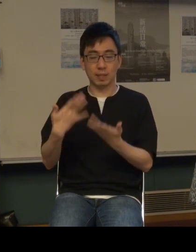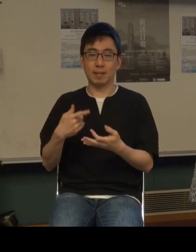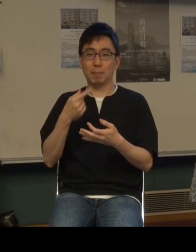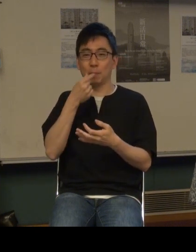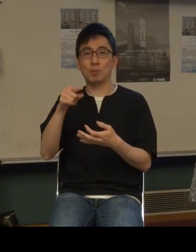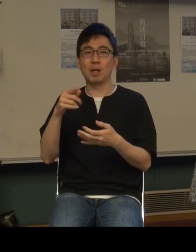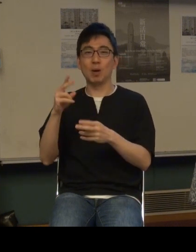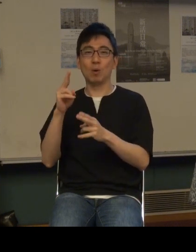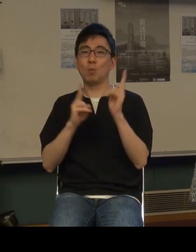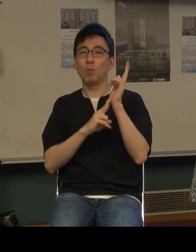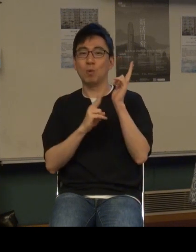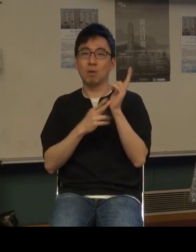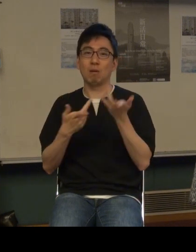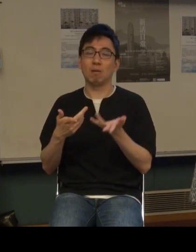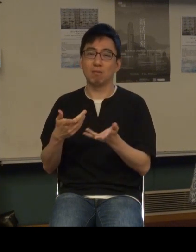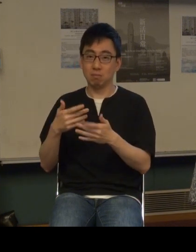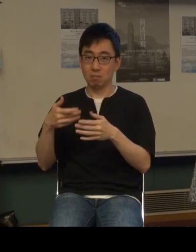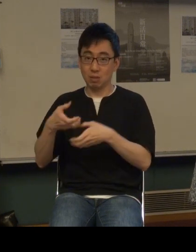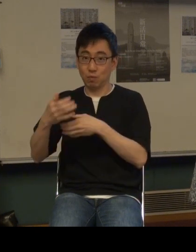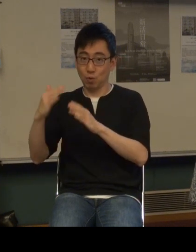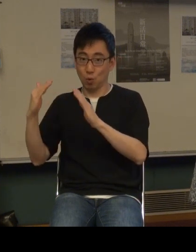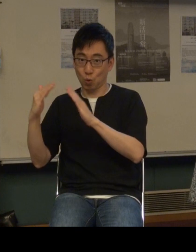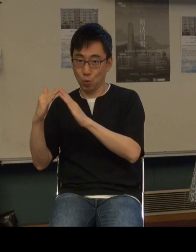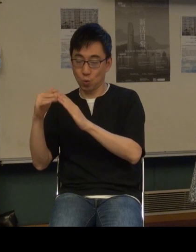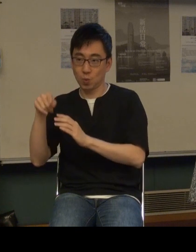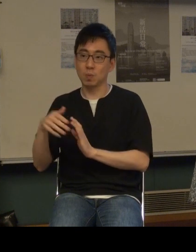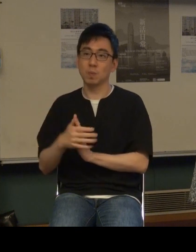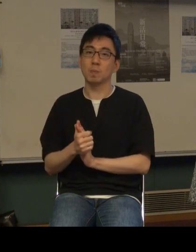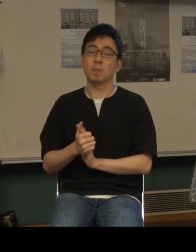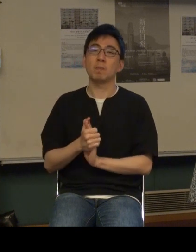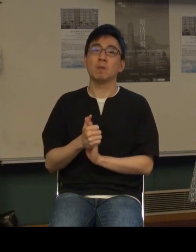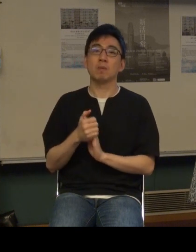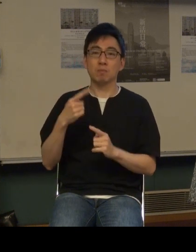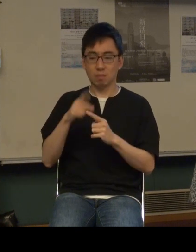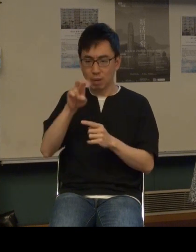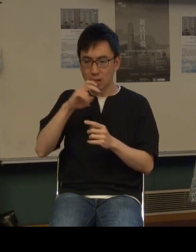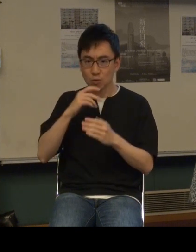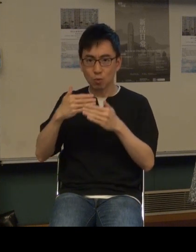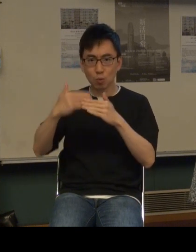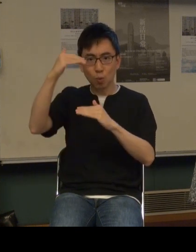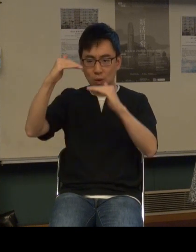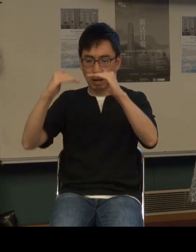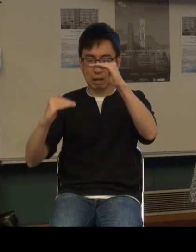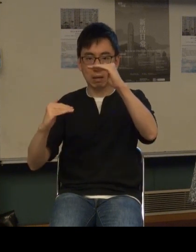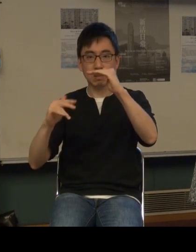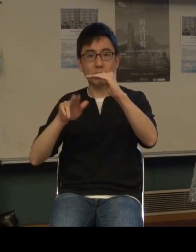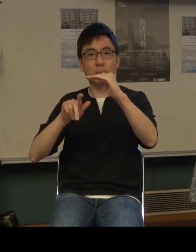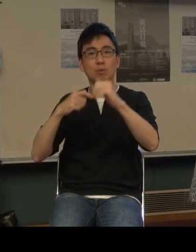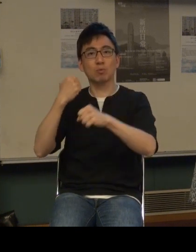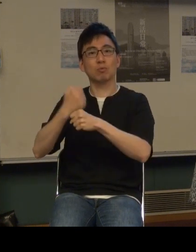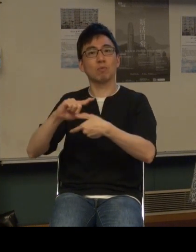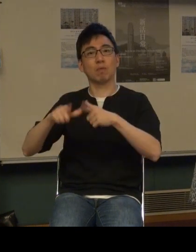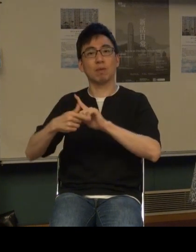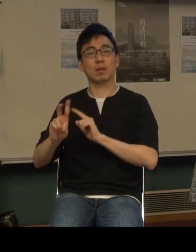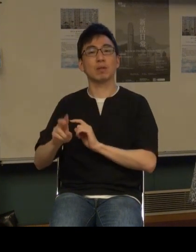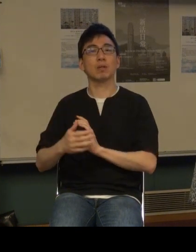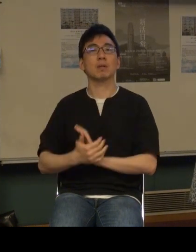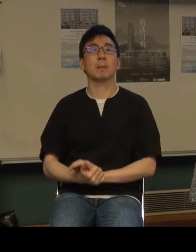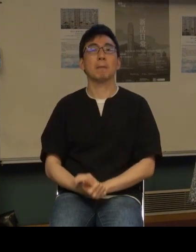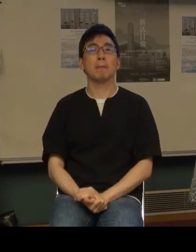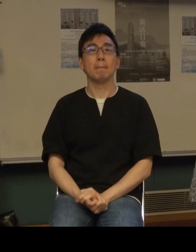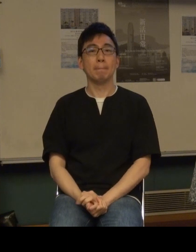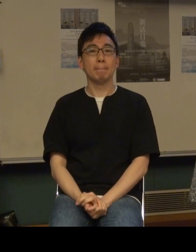防局，都是一樣的，它都是有一個高座一個低座這樣 的一個處理的方法。